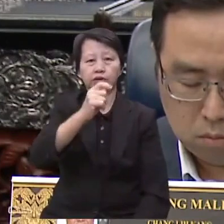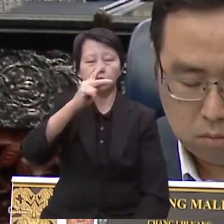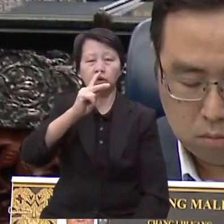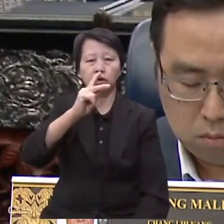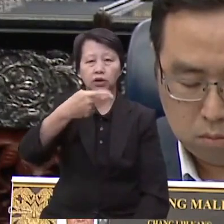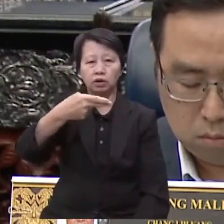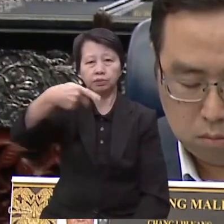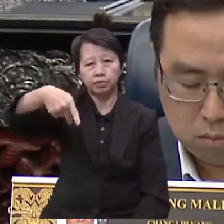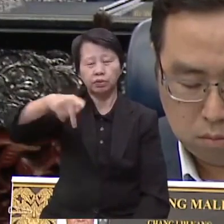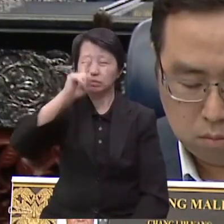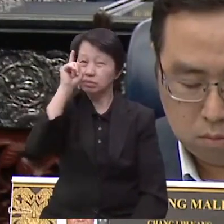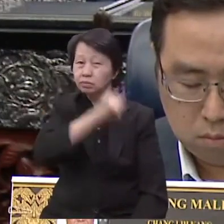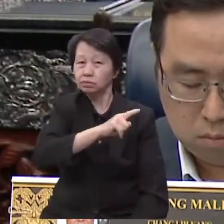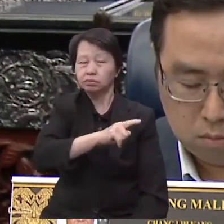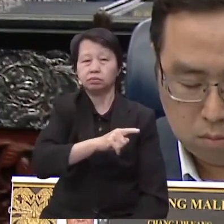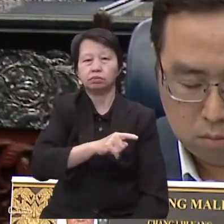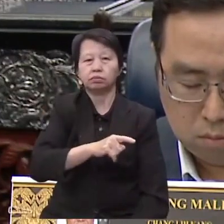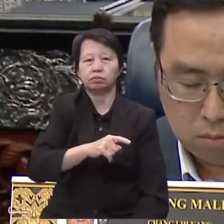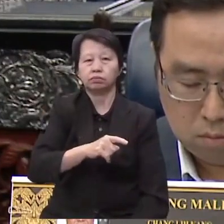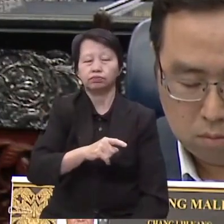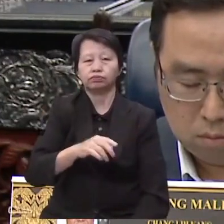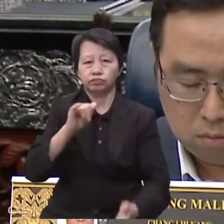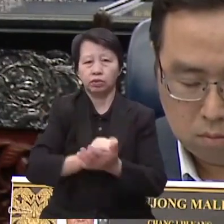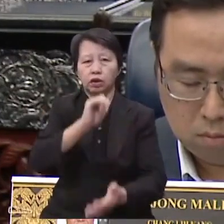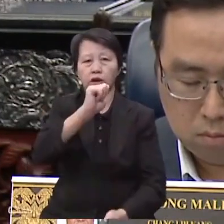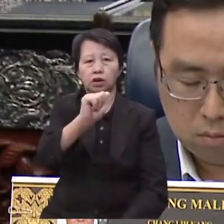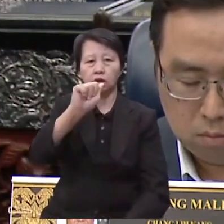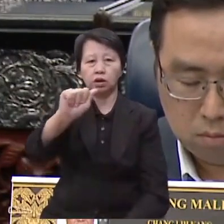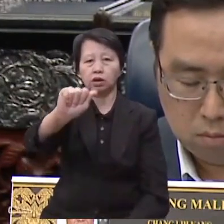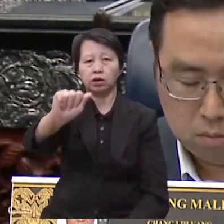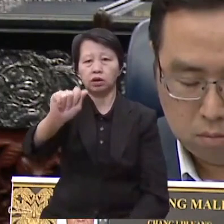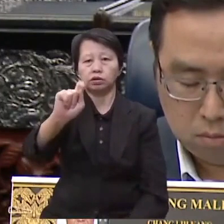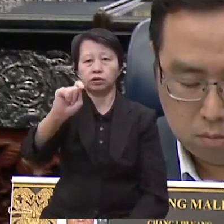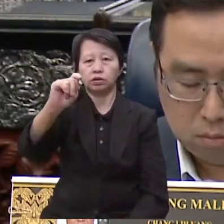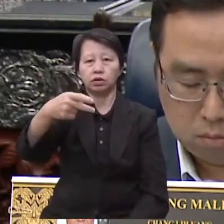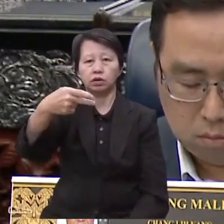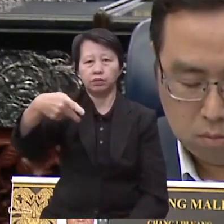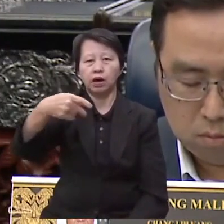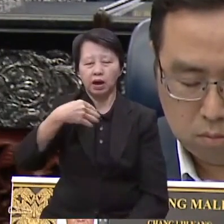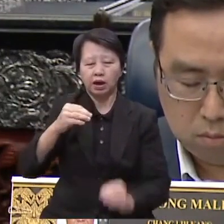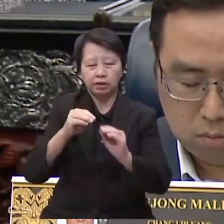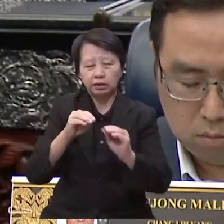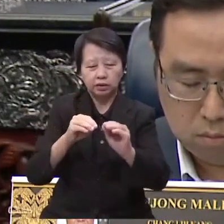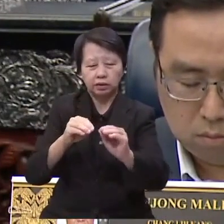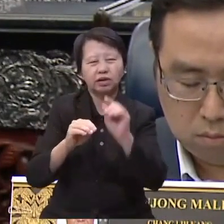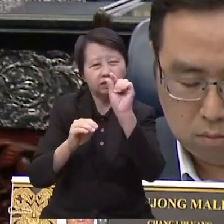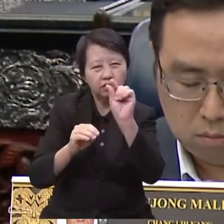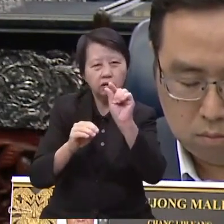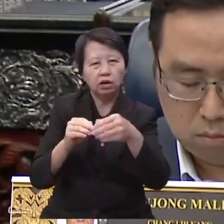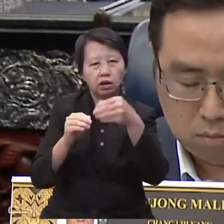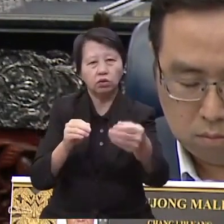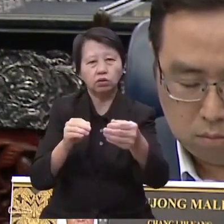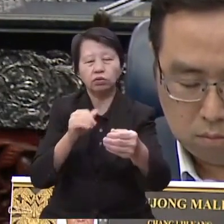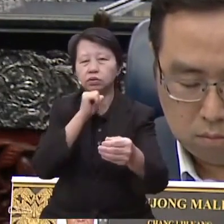actually quite radical for Its Time dengan izin yang mana aathp Ini dia ada bergerak sedikit di luar kerangka